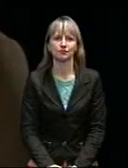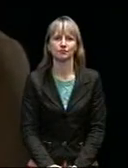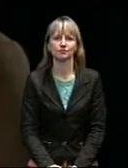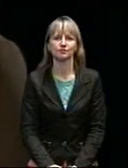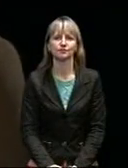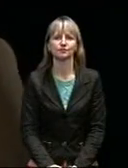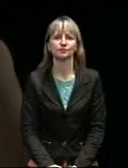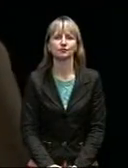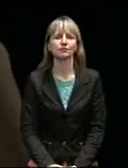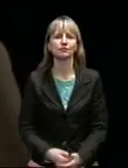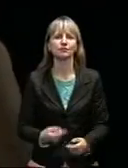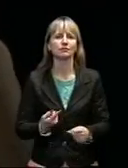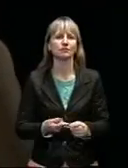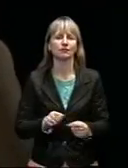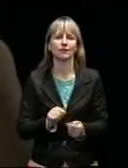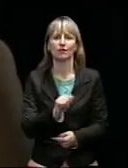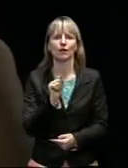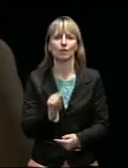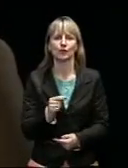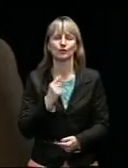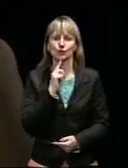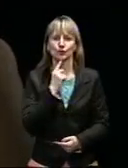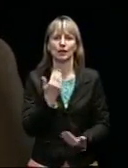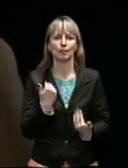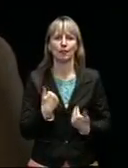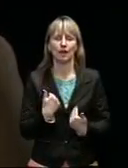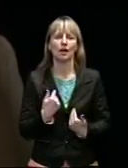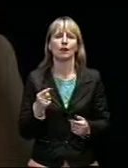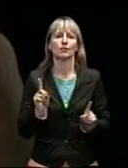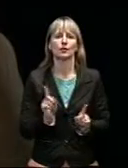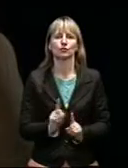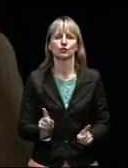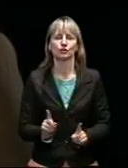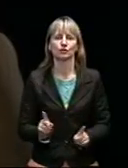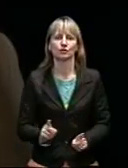Этот вопрос для меня сложный, потому что